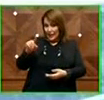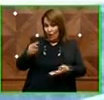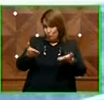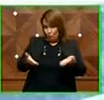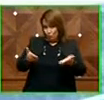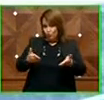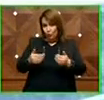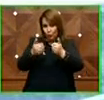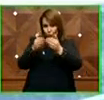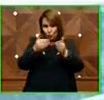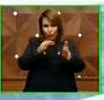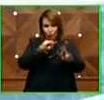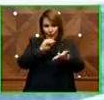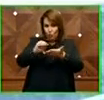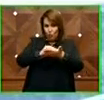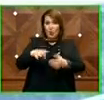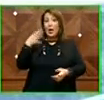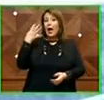فتحوا المكاتب،